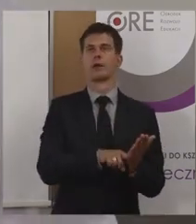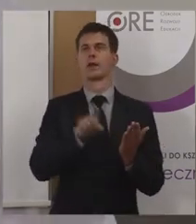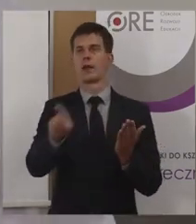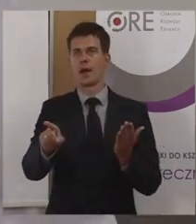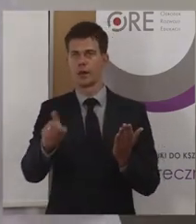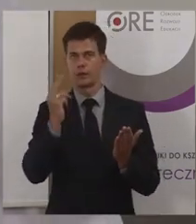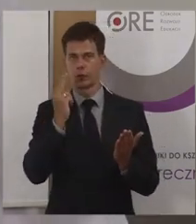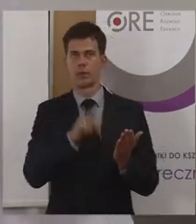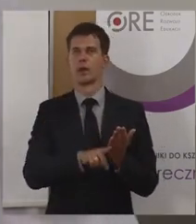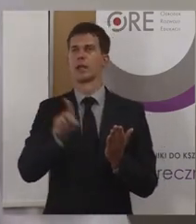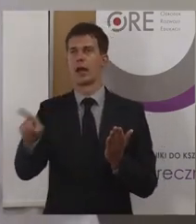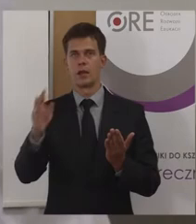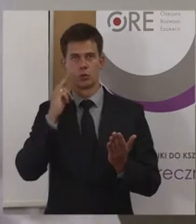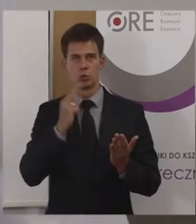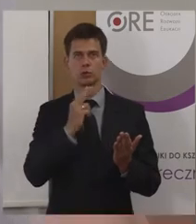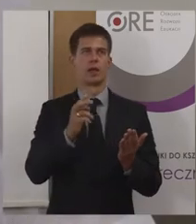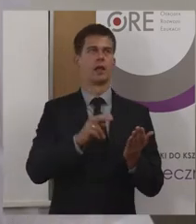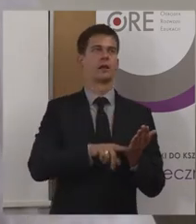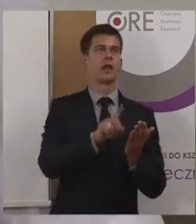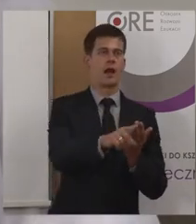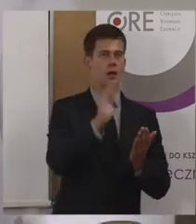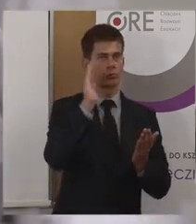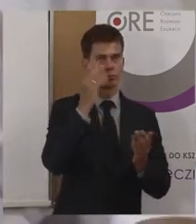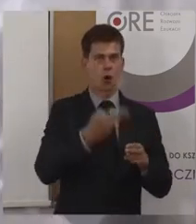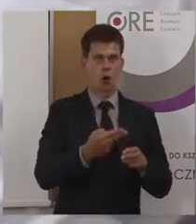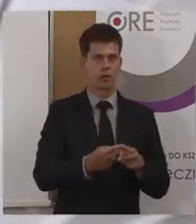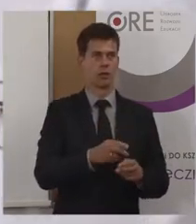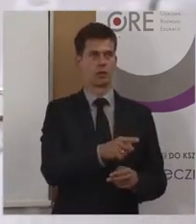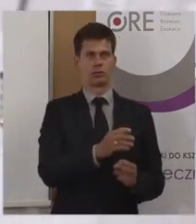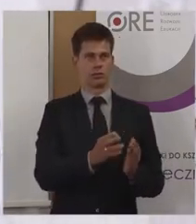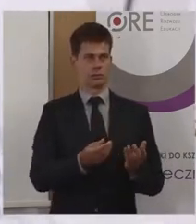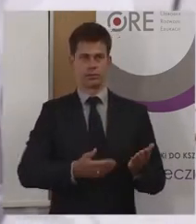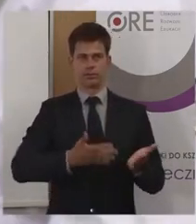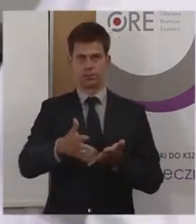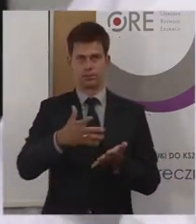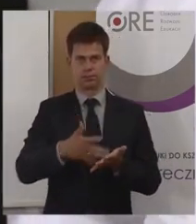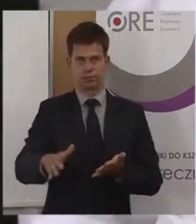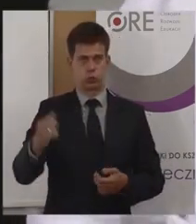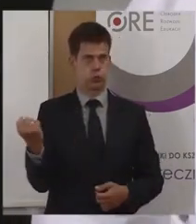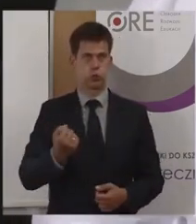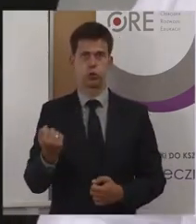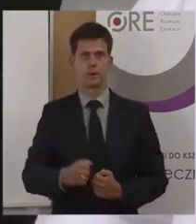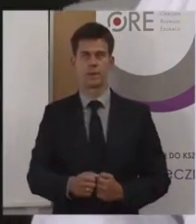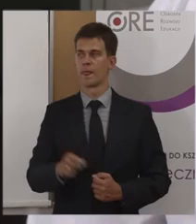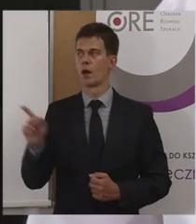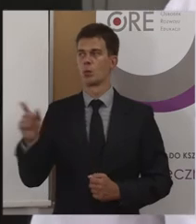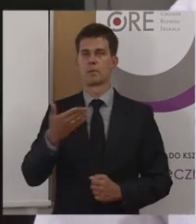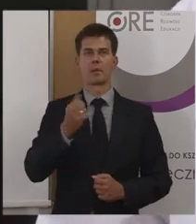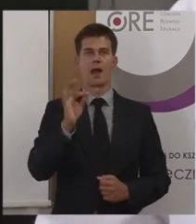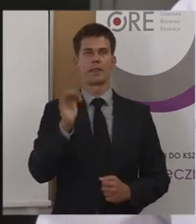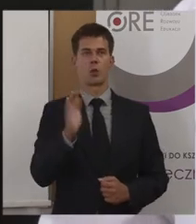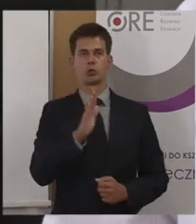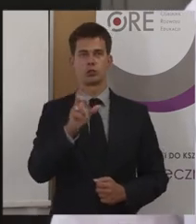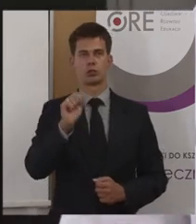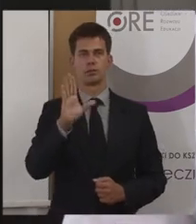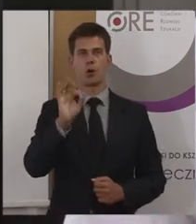I znaczy problem, który leży u podłoża tego, o czym mówi Adam, to jest chyba w dużej mierze to,